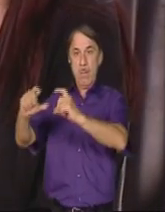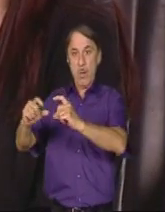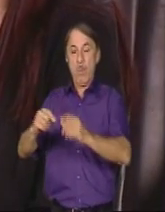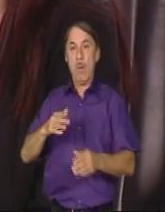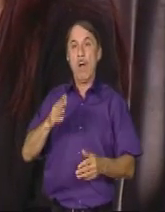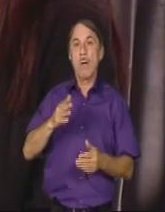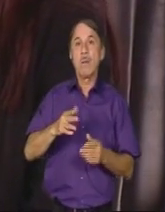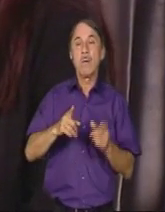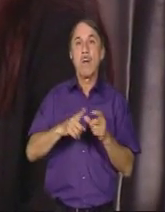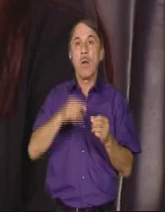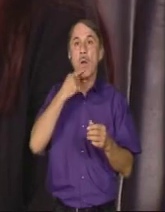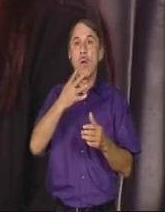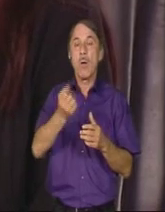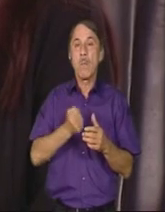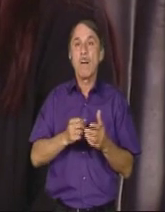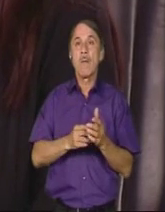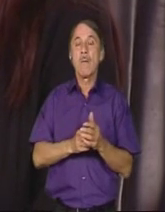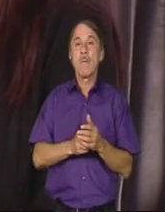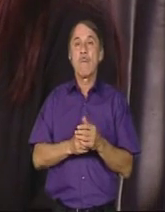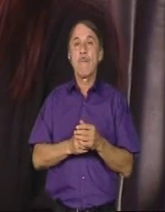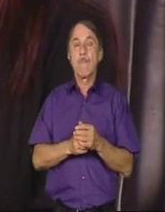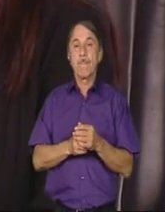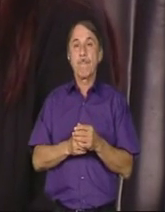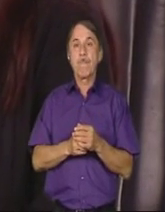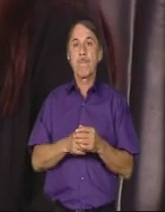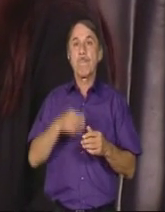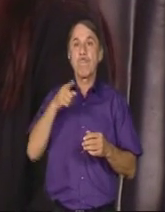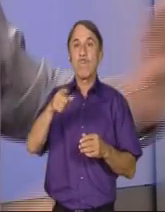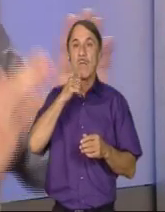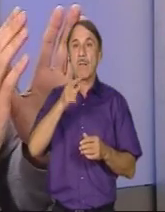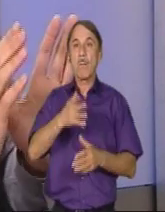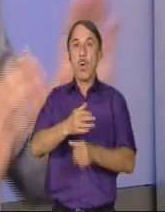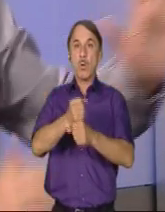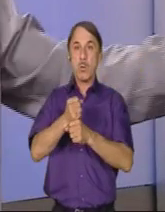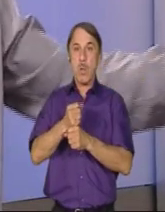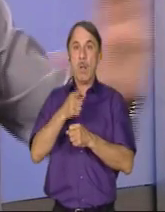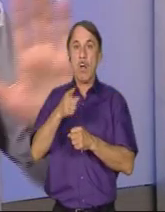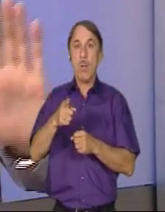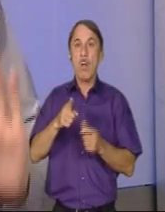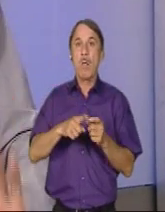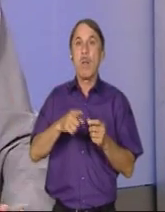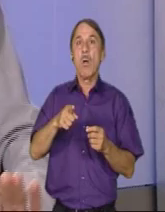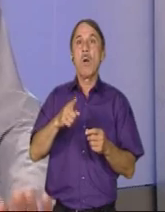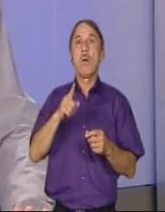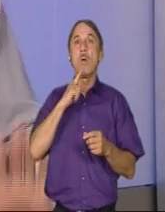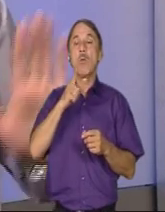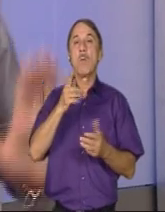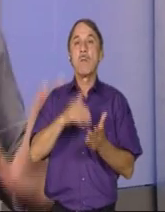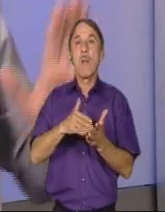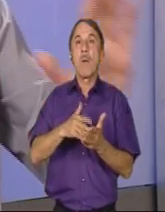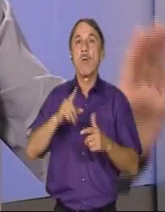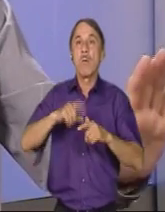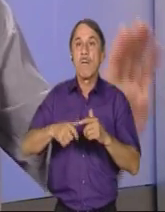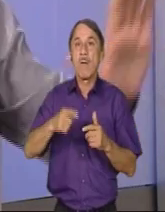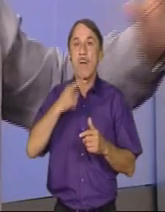dugujemo, po principu Grčke, da uđemo u pregovore sa njima za otpis dugova. Znači, to je pozicija koju je zauzeo grčki premijer Cipras, to